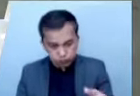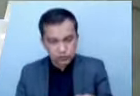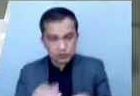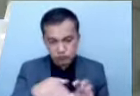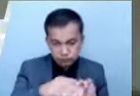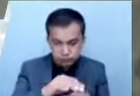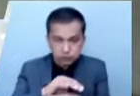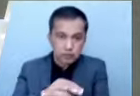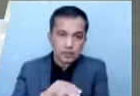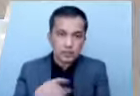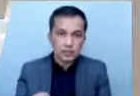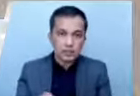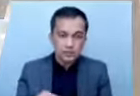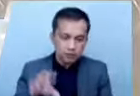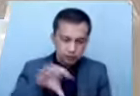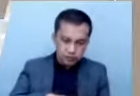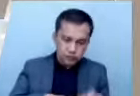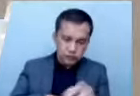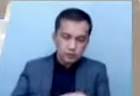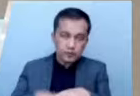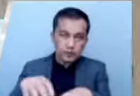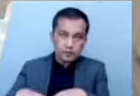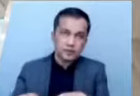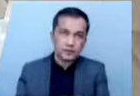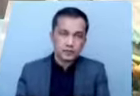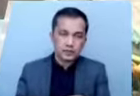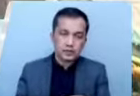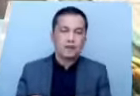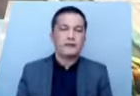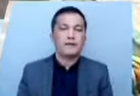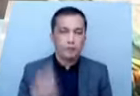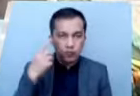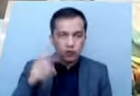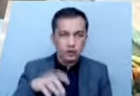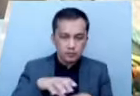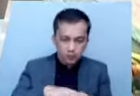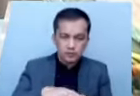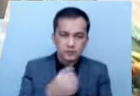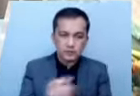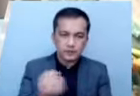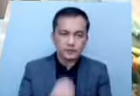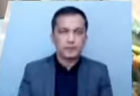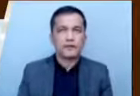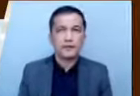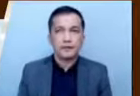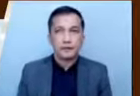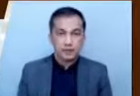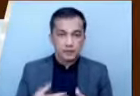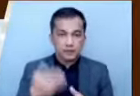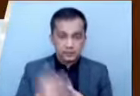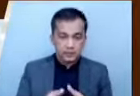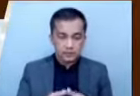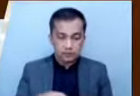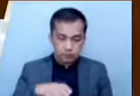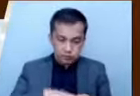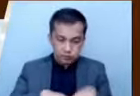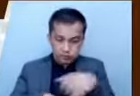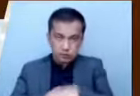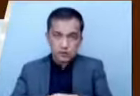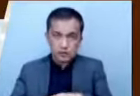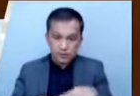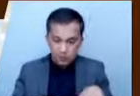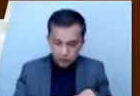mga kung tawagin ay rings ang nabutas na lupa para tumatag ito. Pagkatapos niyan, matapalan, papatagin mo na yung